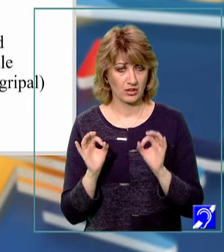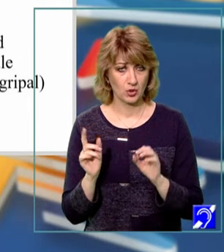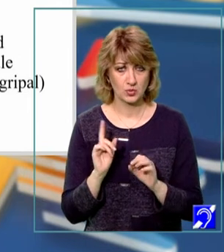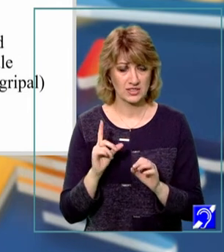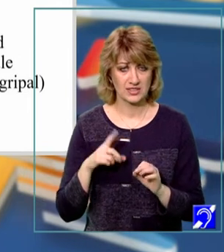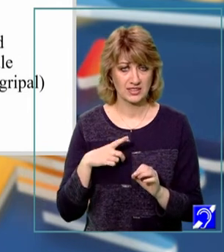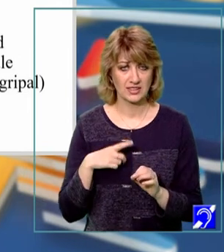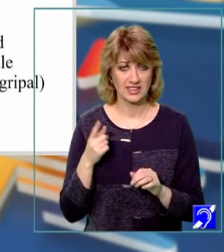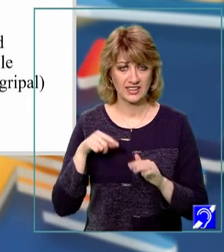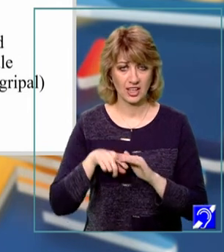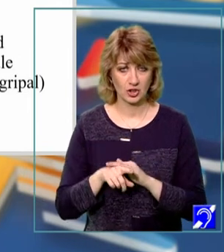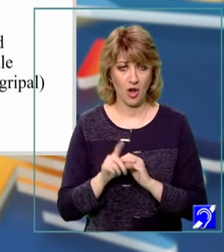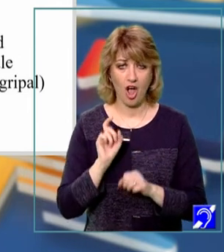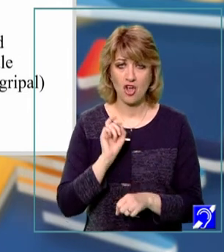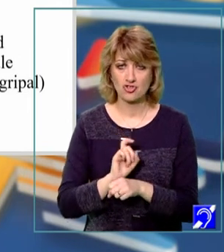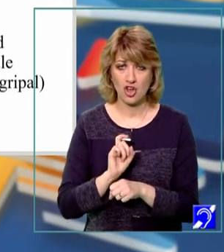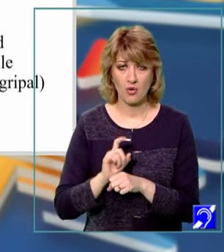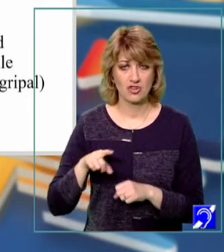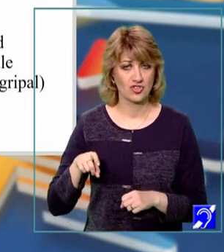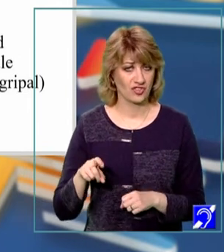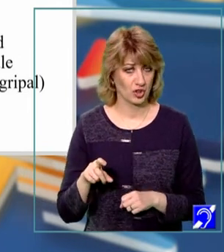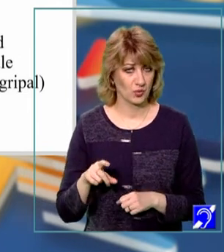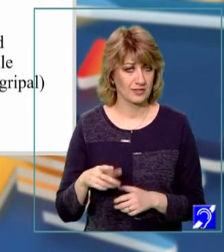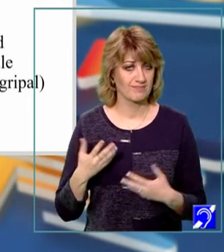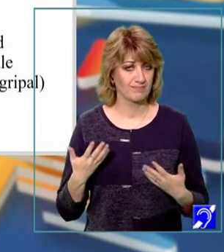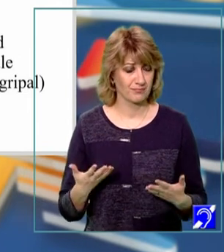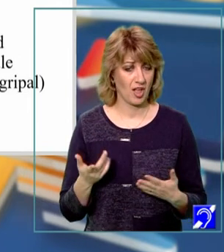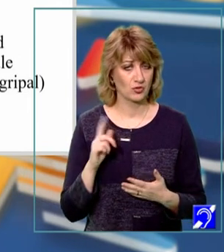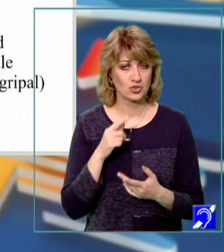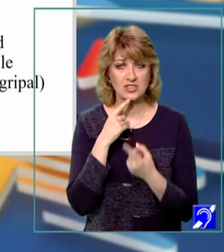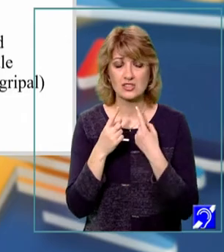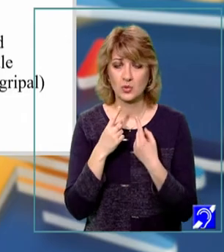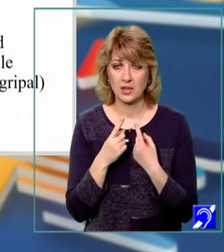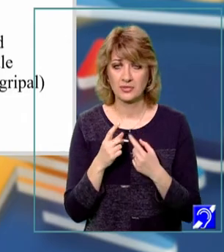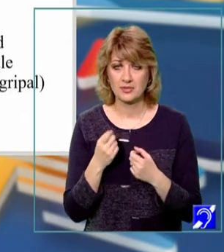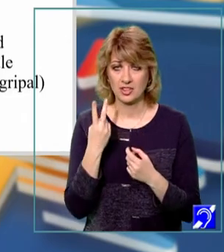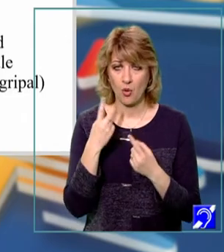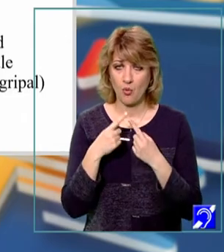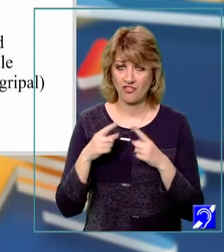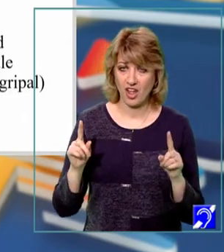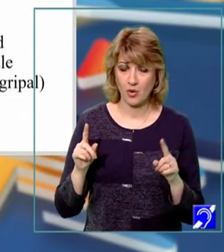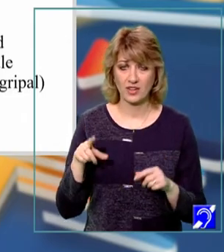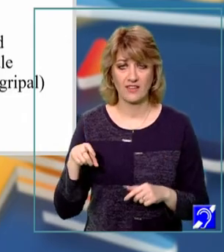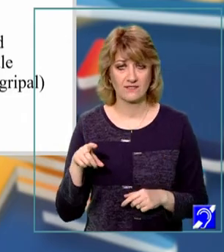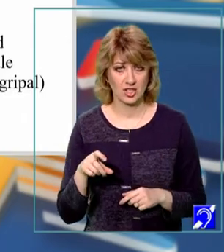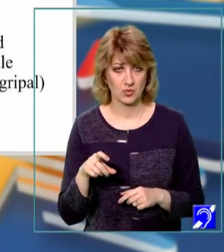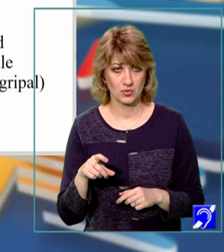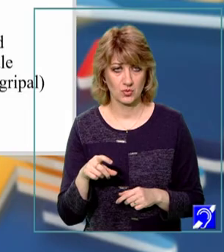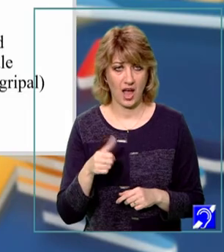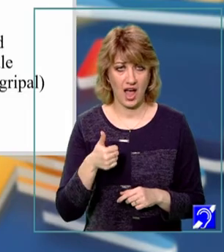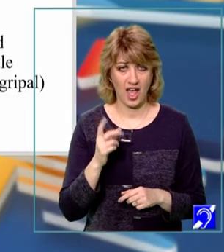afla în interiorul aceluiași virus. Și atunci discutăm despre două tipuri de virusuri.